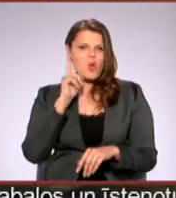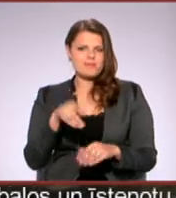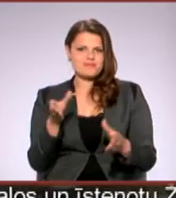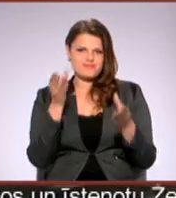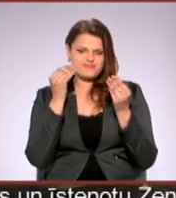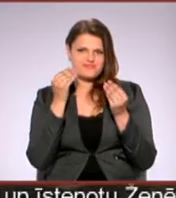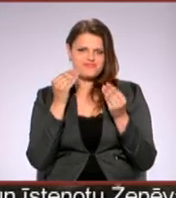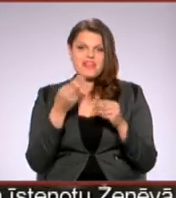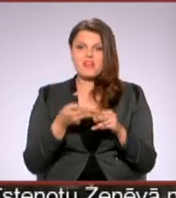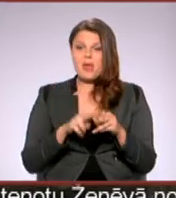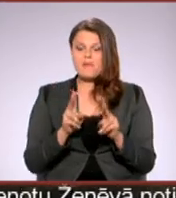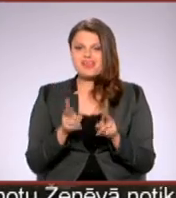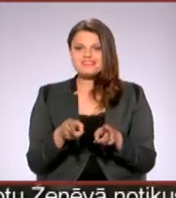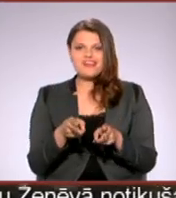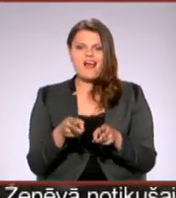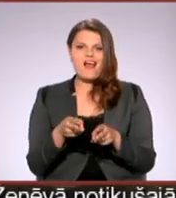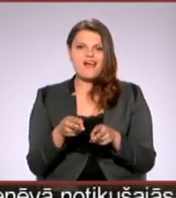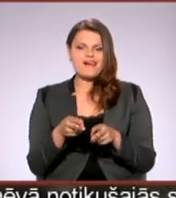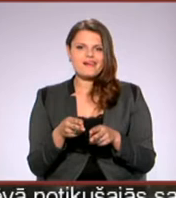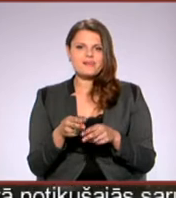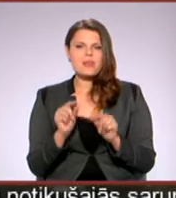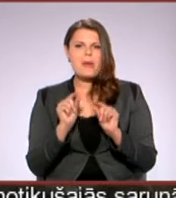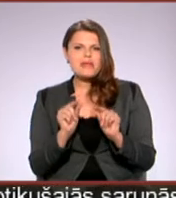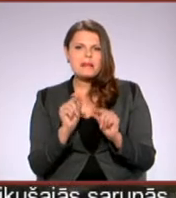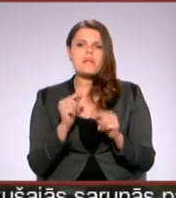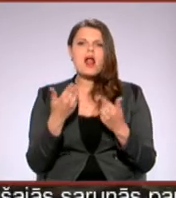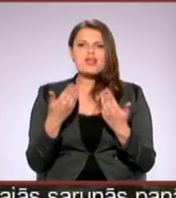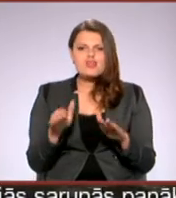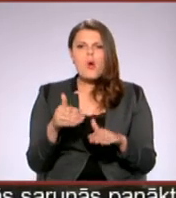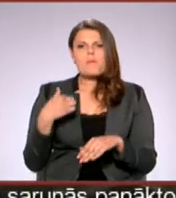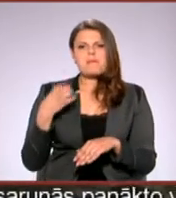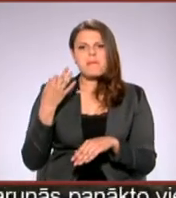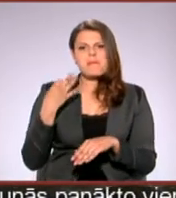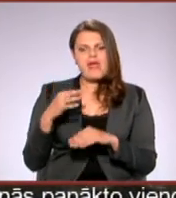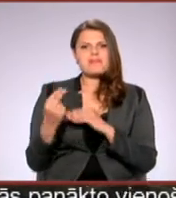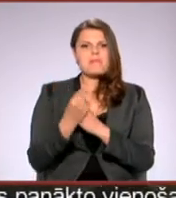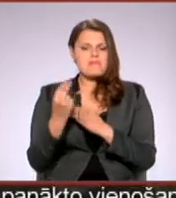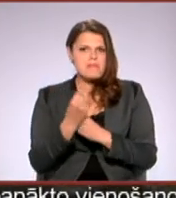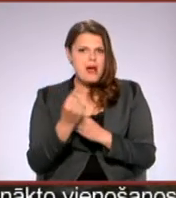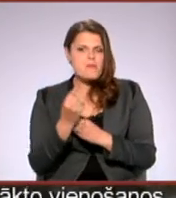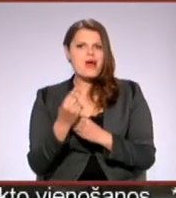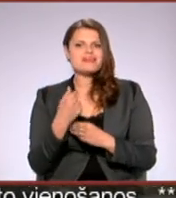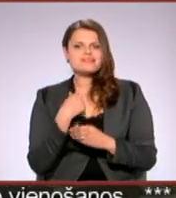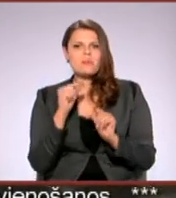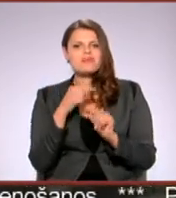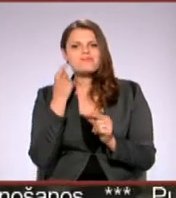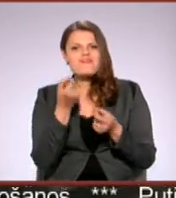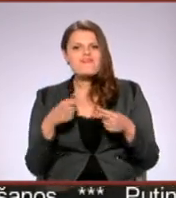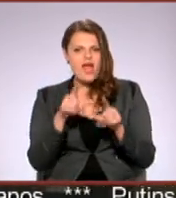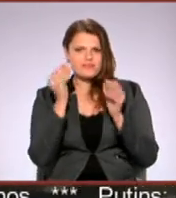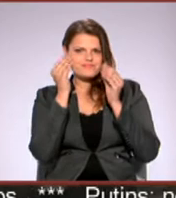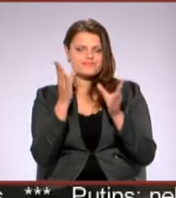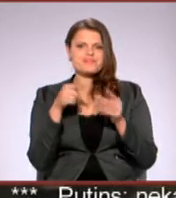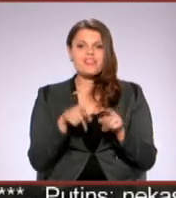datorprasmītes, jo nu, minimāli jau man, kā saka, meita pamācījies, bet gribējies kaut ko nu, vairāk dzīvāk. Bija